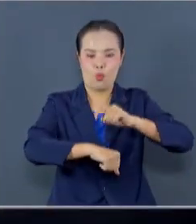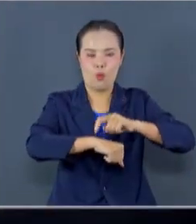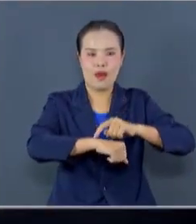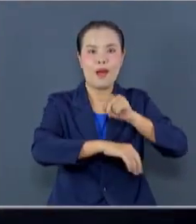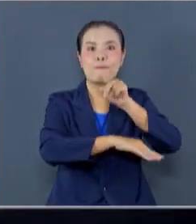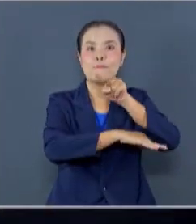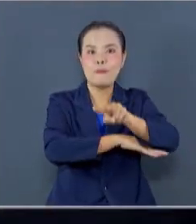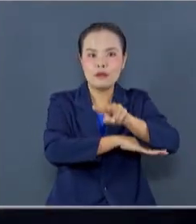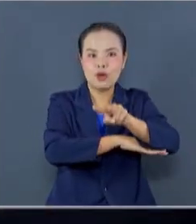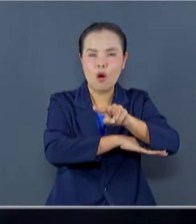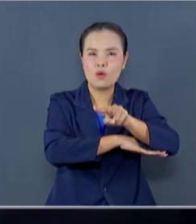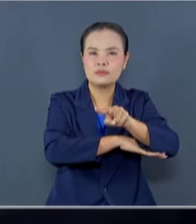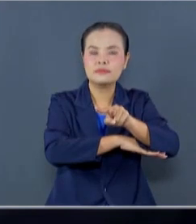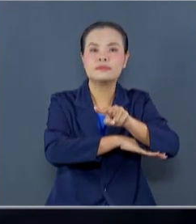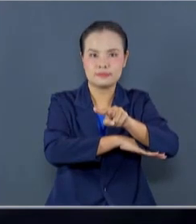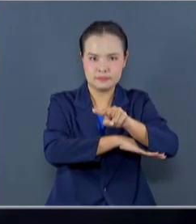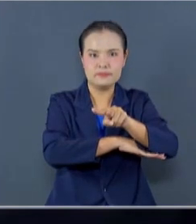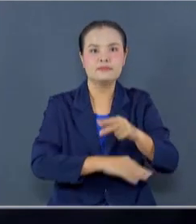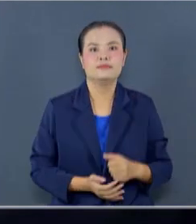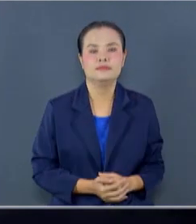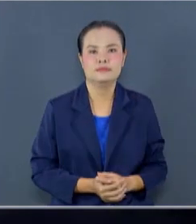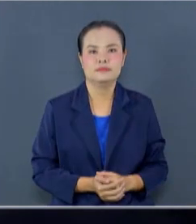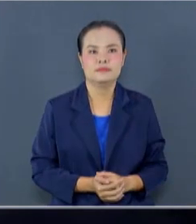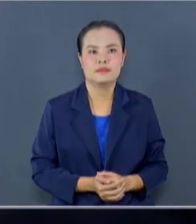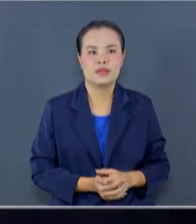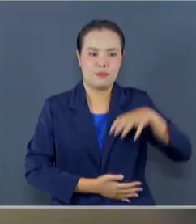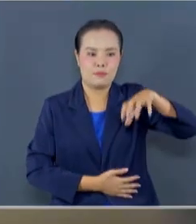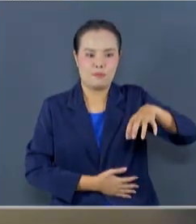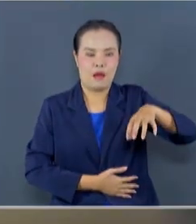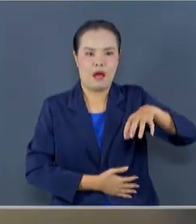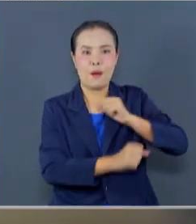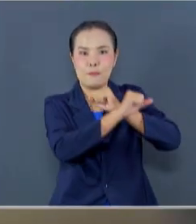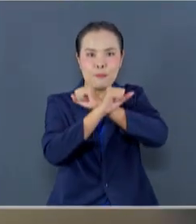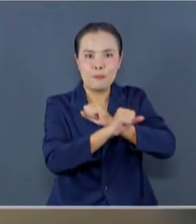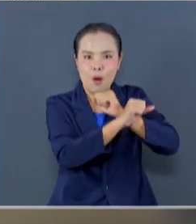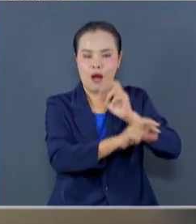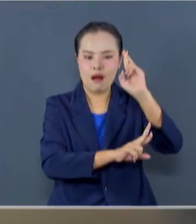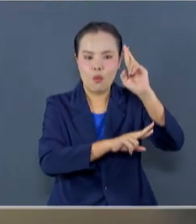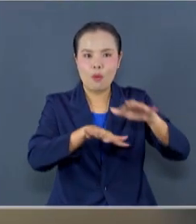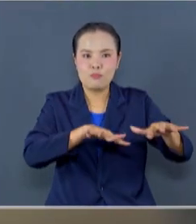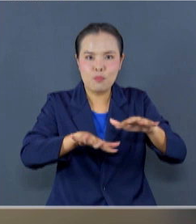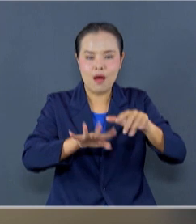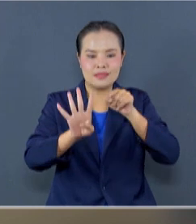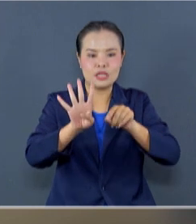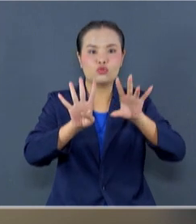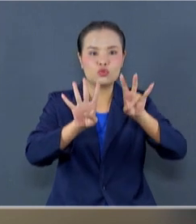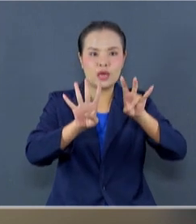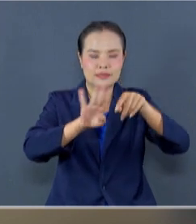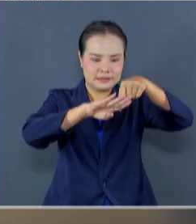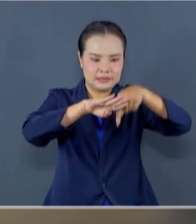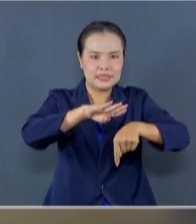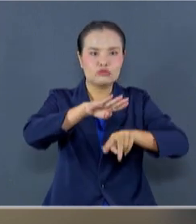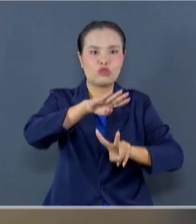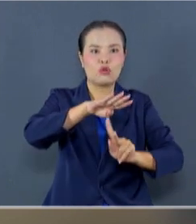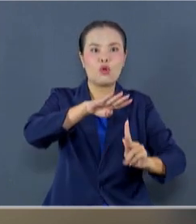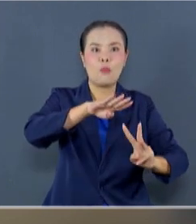าณบ่ายสองโมงกว่าเนี่ยนะครับคุณผู้ชมครับโดยทางกองเฝ้าระวังแผ่นดินไหวระบุว่ามีขนาด 4.7 นะครับความลึก2กิโลเม